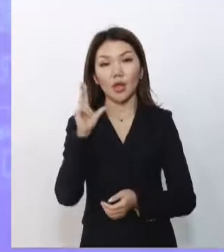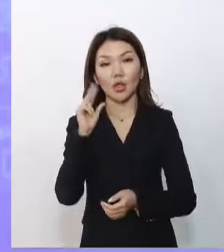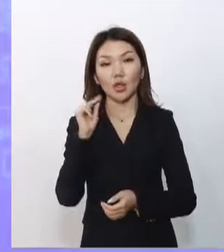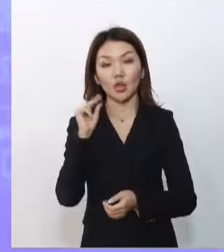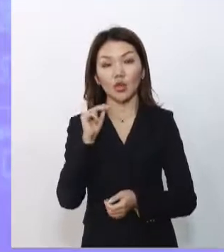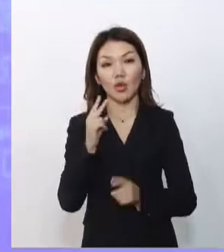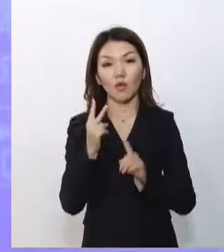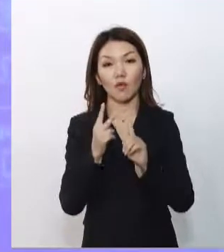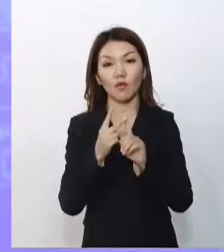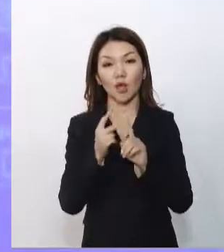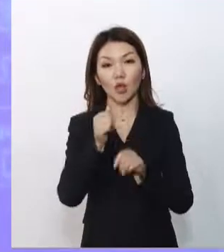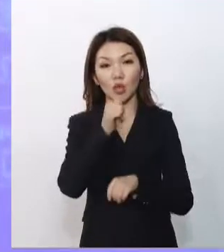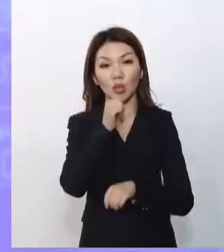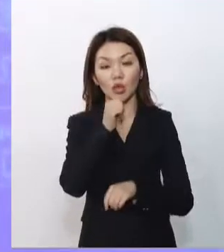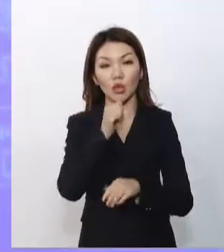Второй способ.